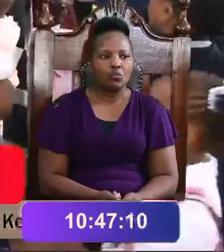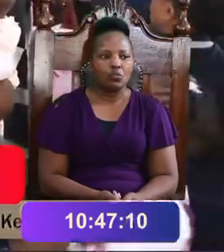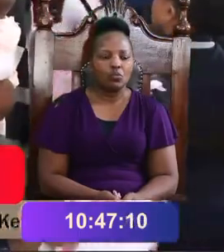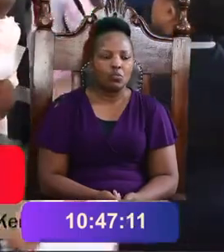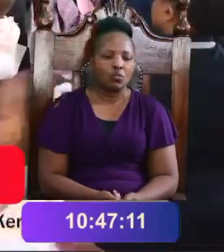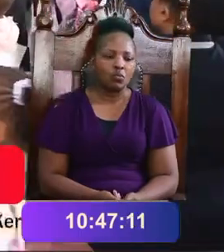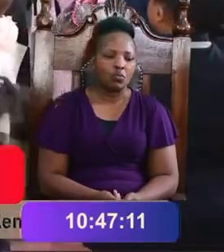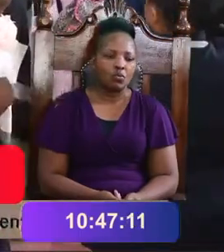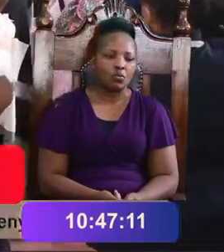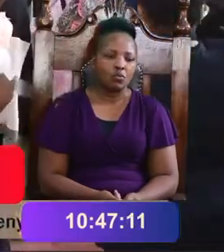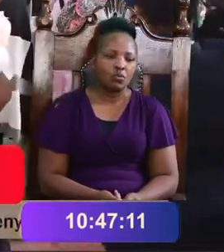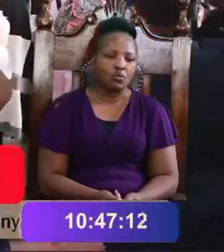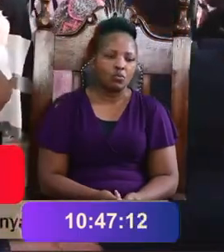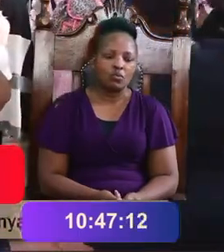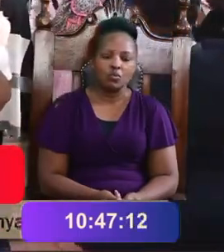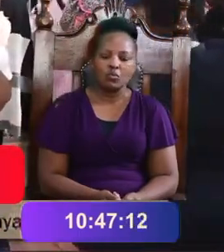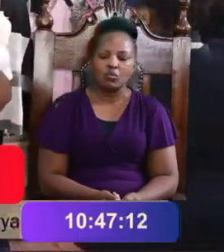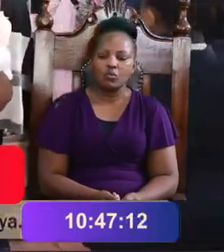Kujeni.